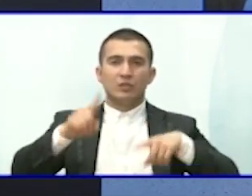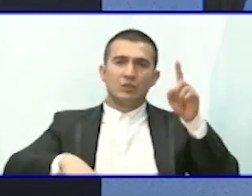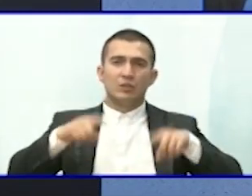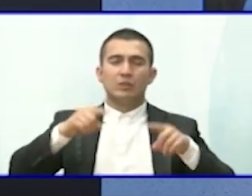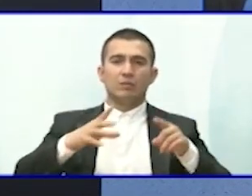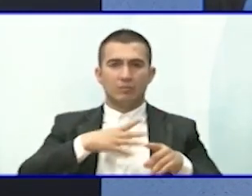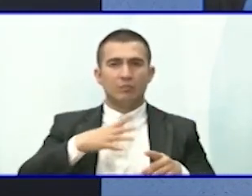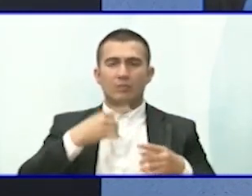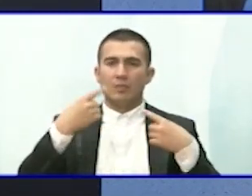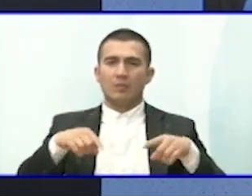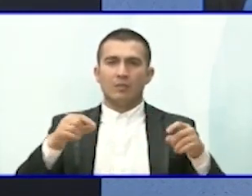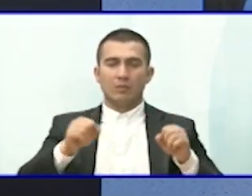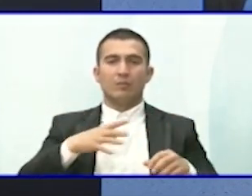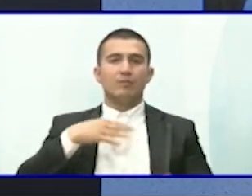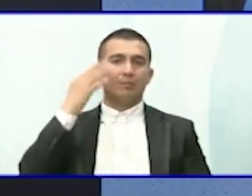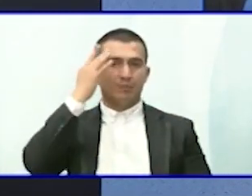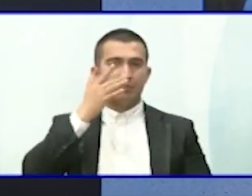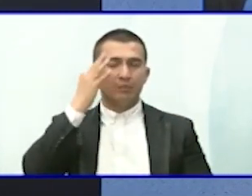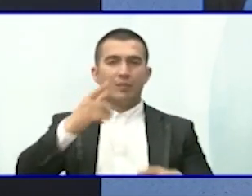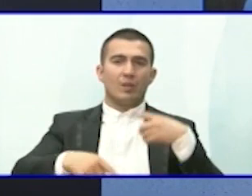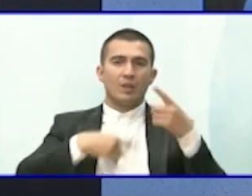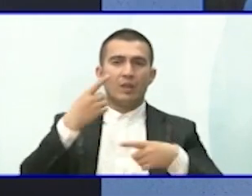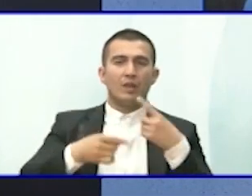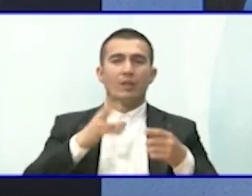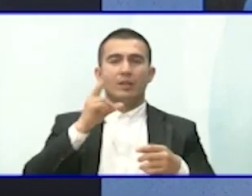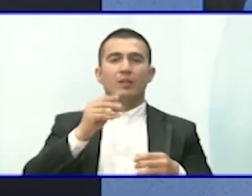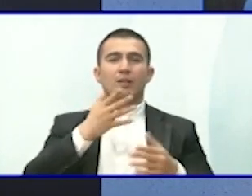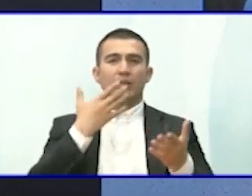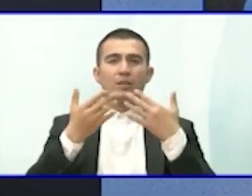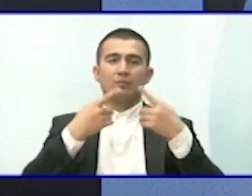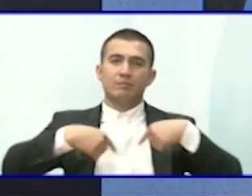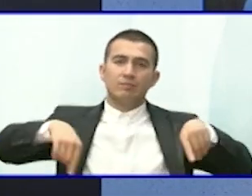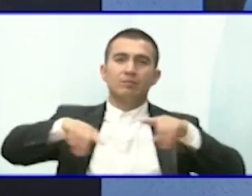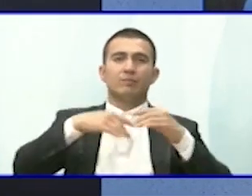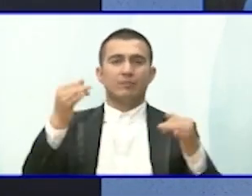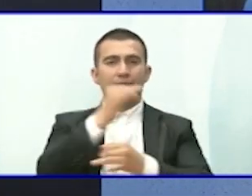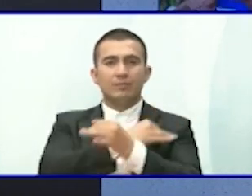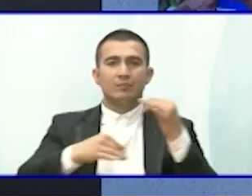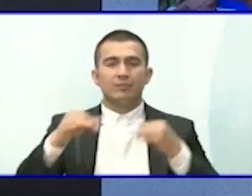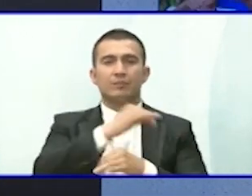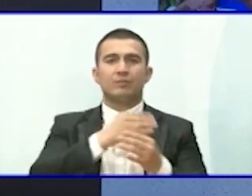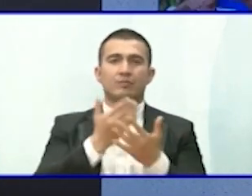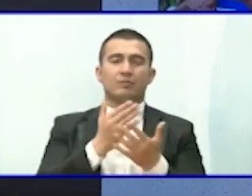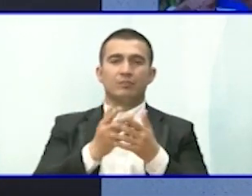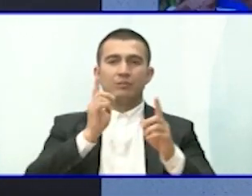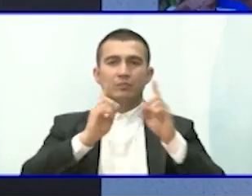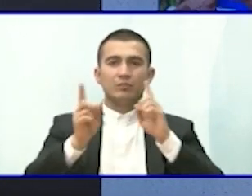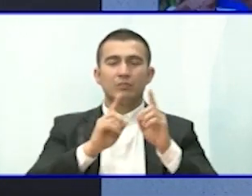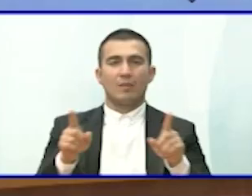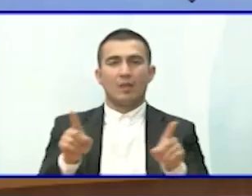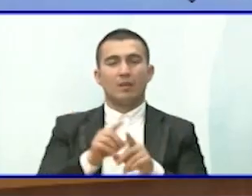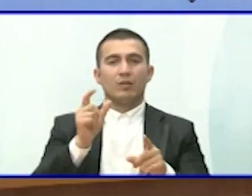глагола как мечтать говорить беседовать сообщить следующее о